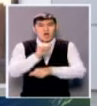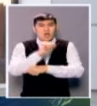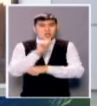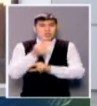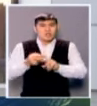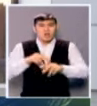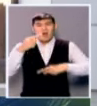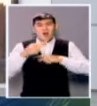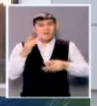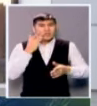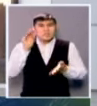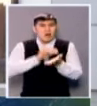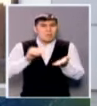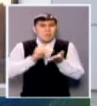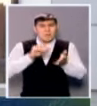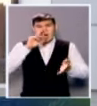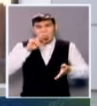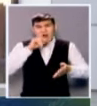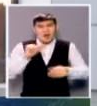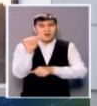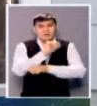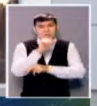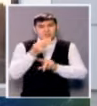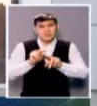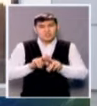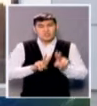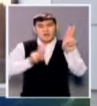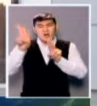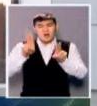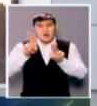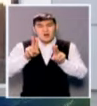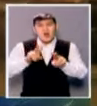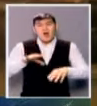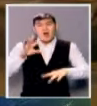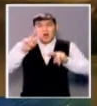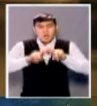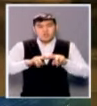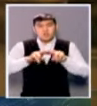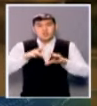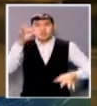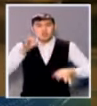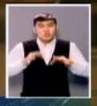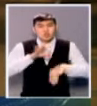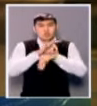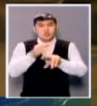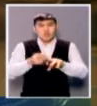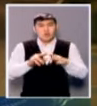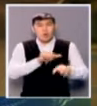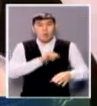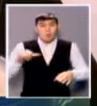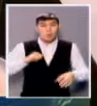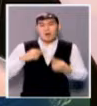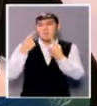өзінде қайталап істеген азаматтар олар бас бостандығынан айырылады. Көлікті мас күйінде жүргізу өзінің